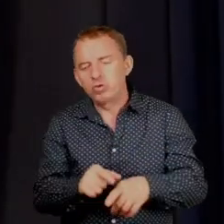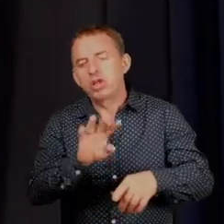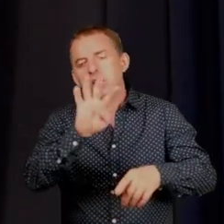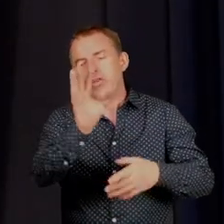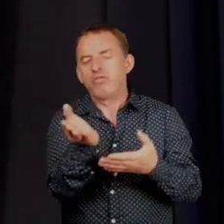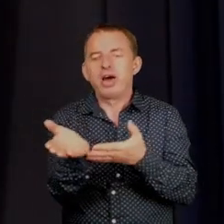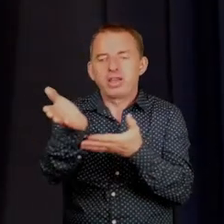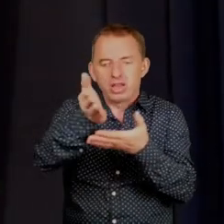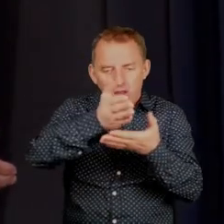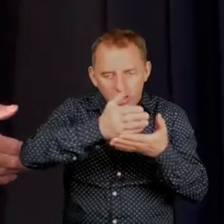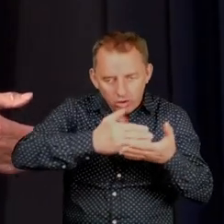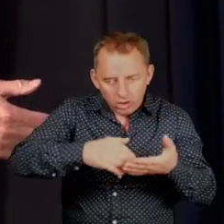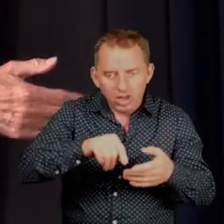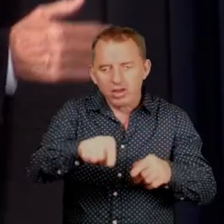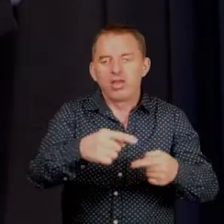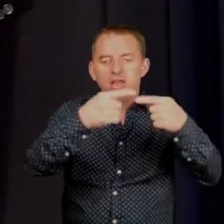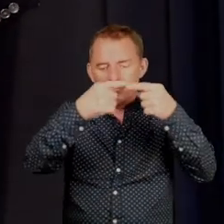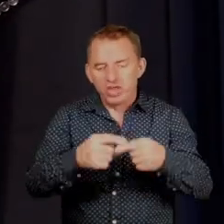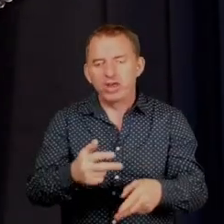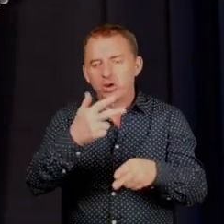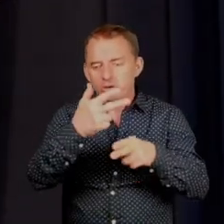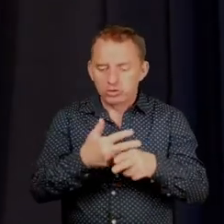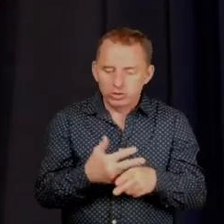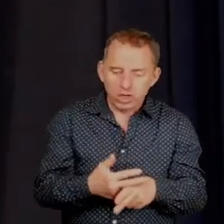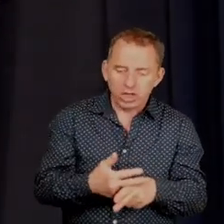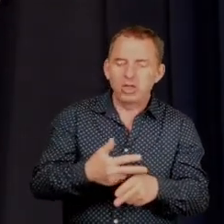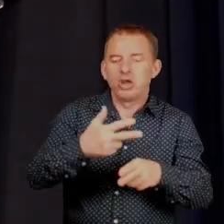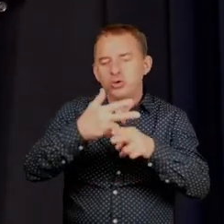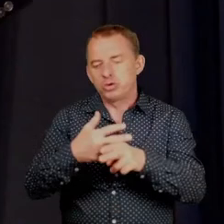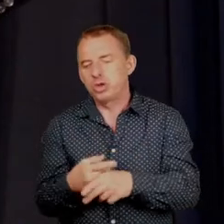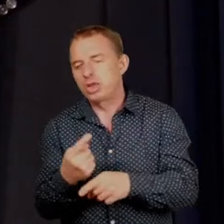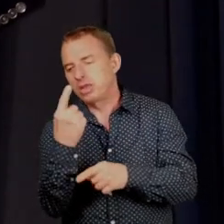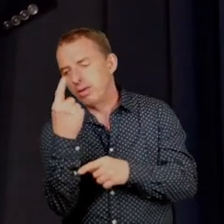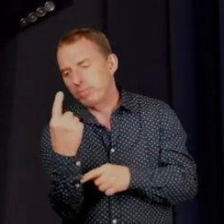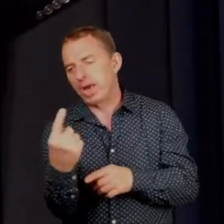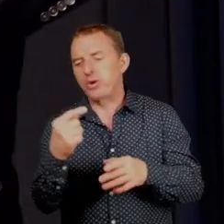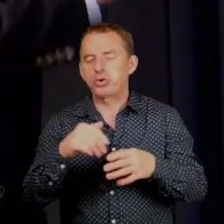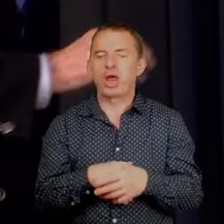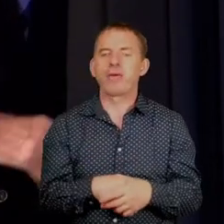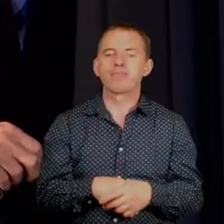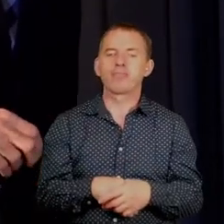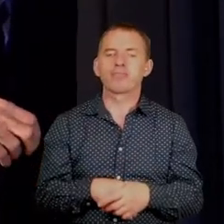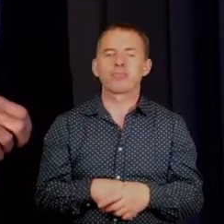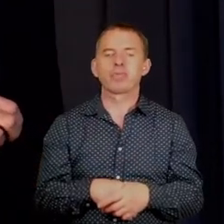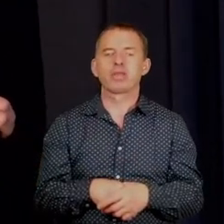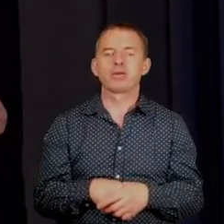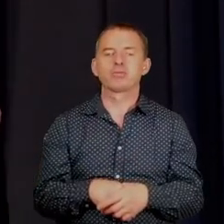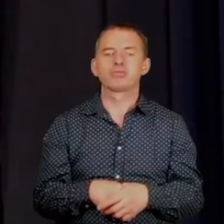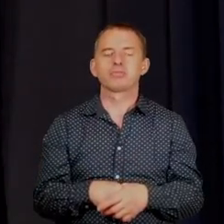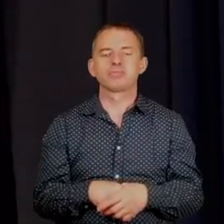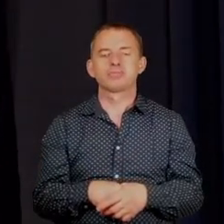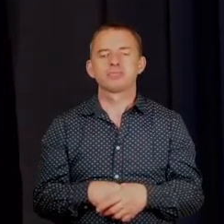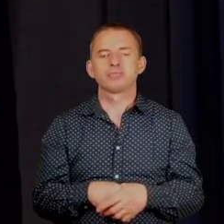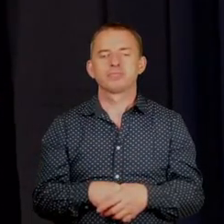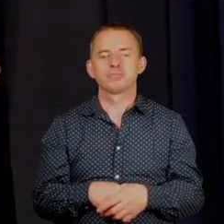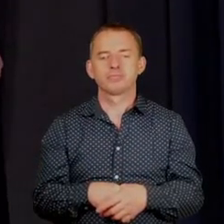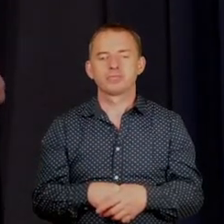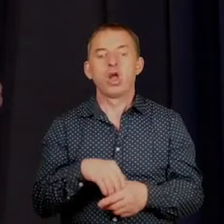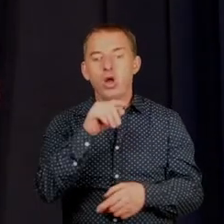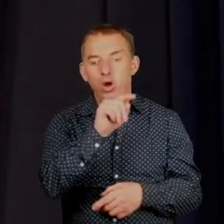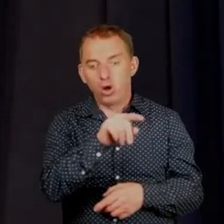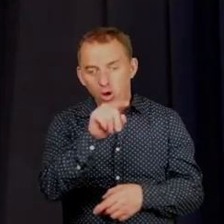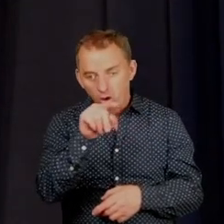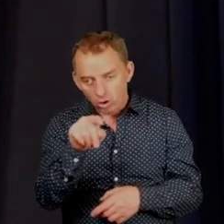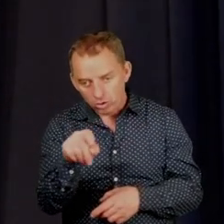and 31. I tutaj werset 30 i 31. Then the sign of the Son of Man will appear in heaven. Oto